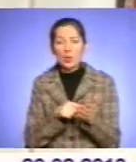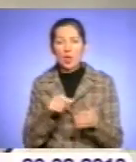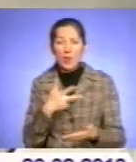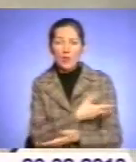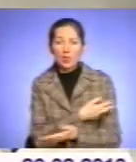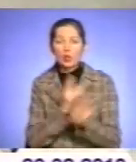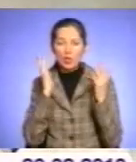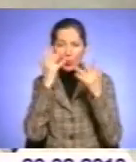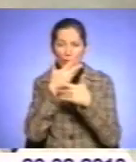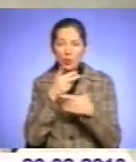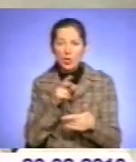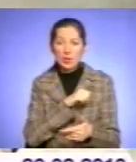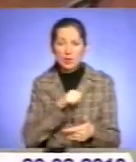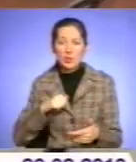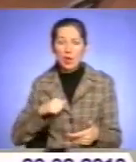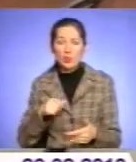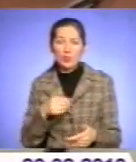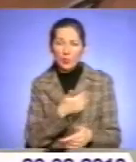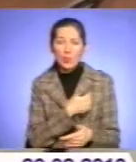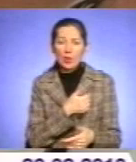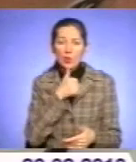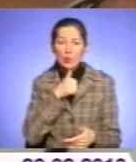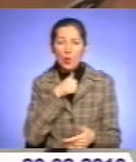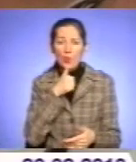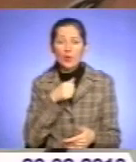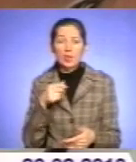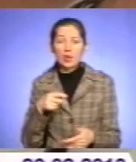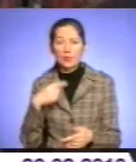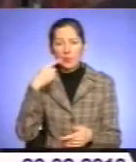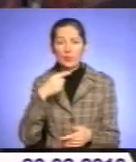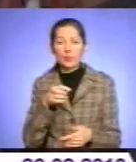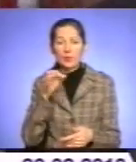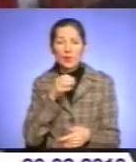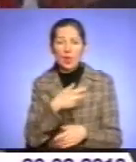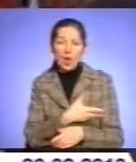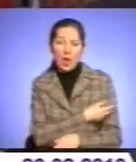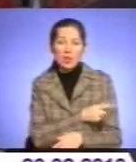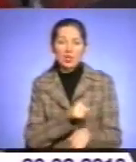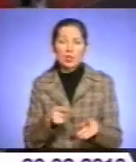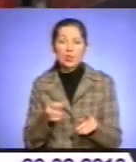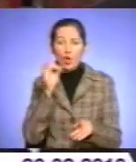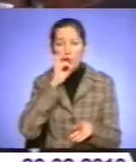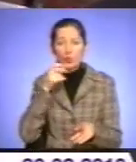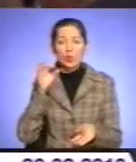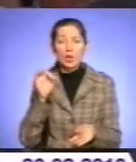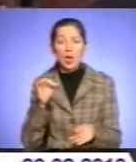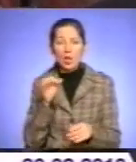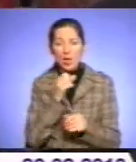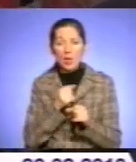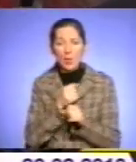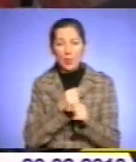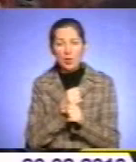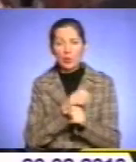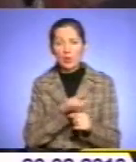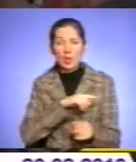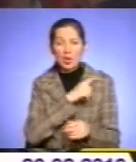компанію наважилися спробувати дурман або ковтнути диву пігулку. Незважаючи на всі зусилля суспільства побороти таке зло,